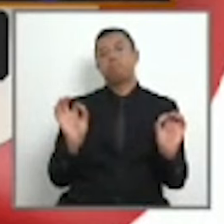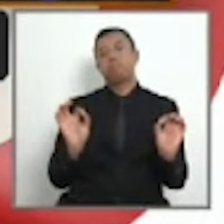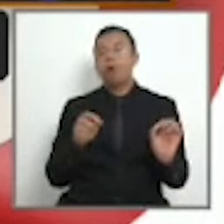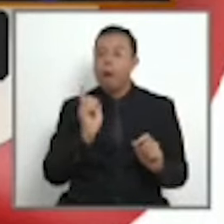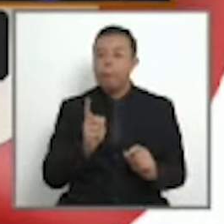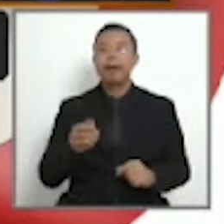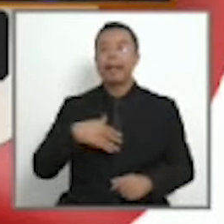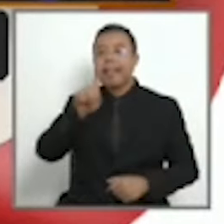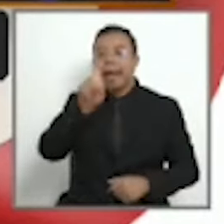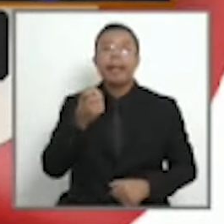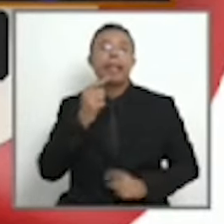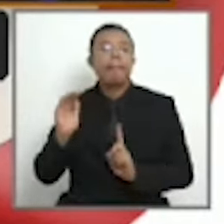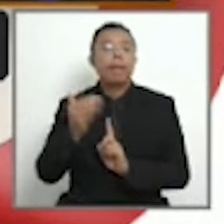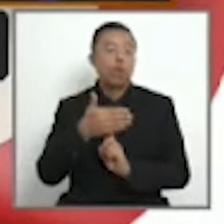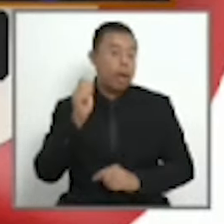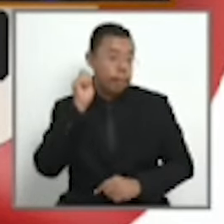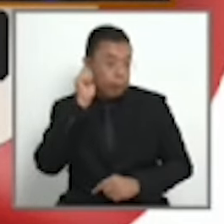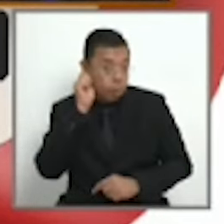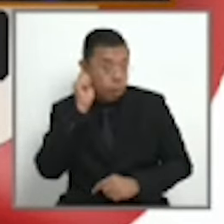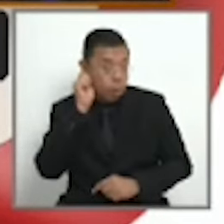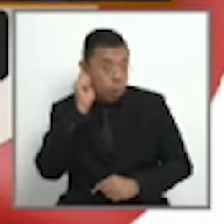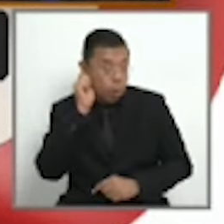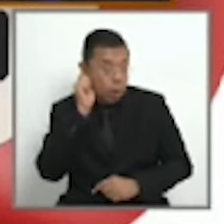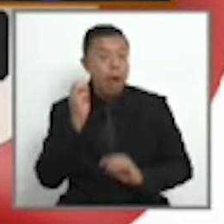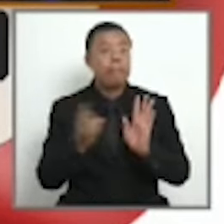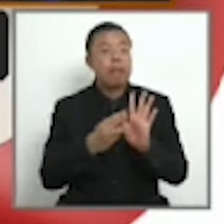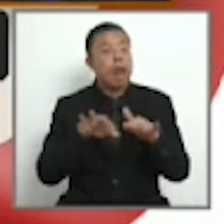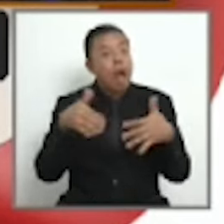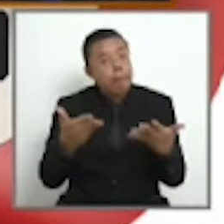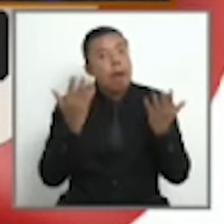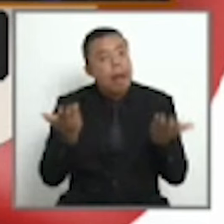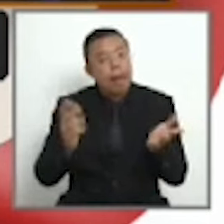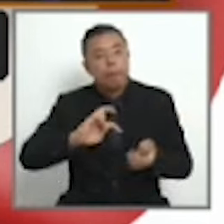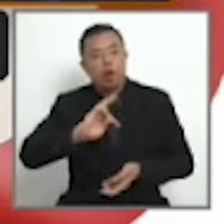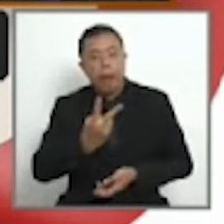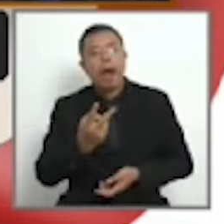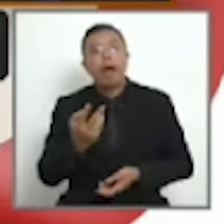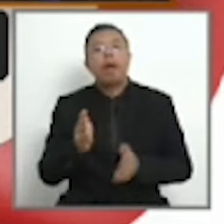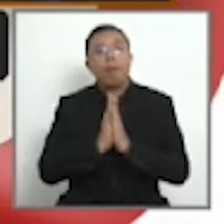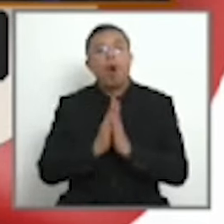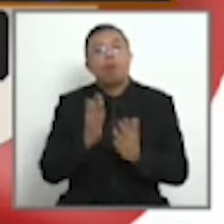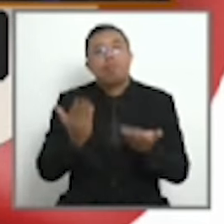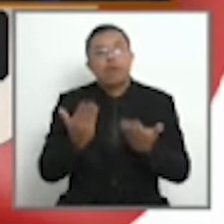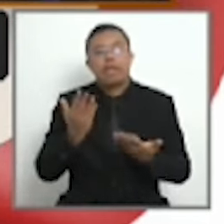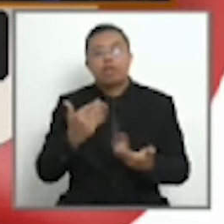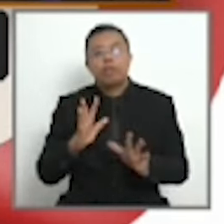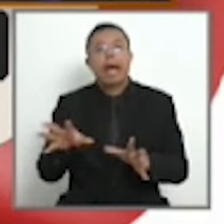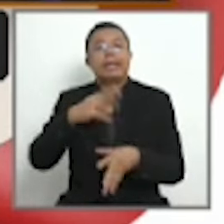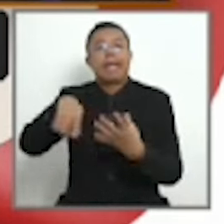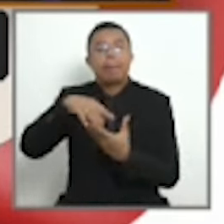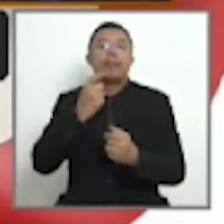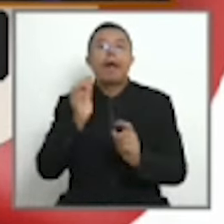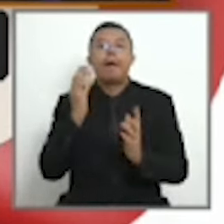pertanyaan adalah tentang perlindungan perempuan yang permasalahan apa dan bagaimana mengubahnya mohon nanti sesudah ini mungkin bisa dielaborasi soal